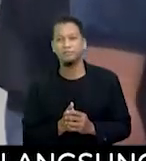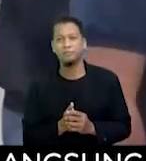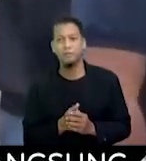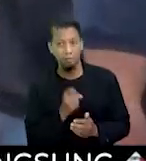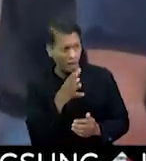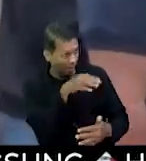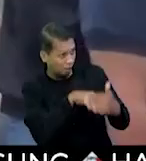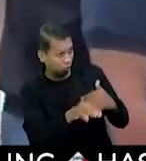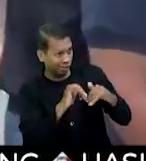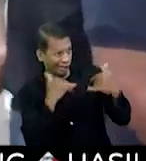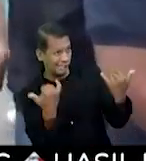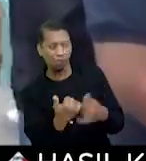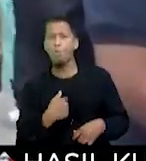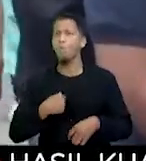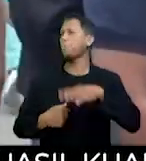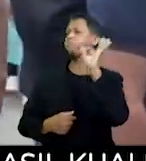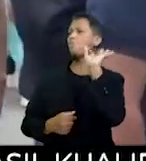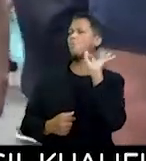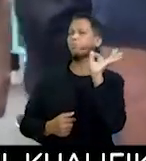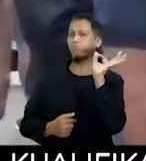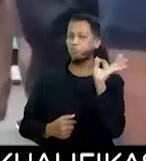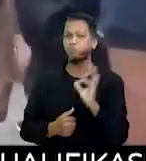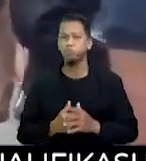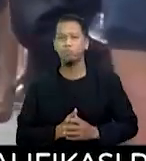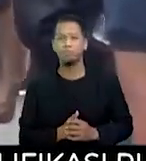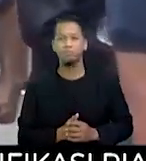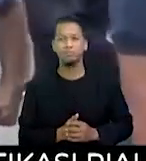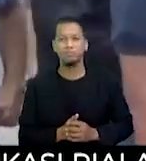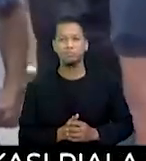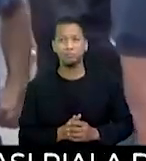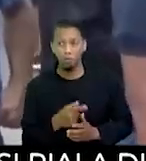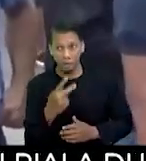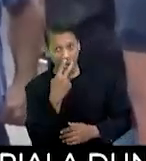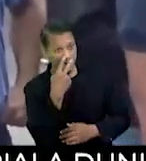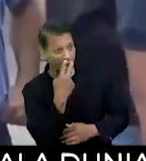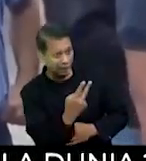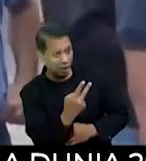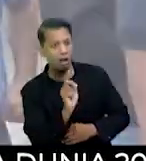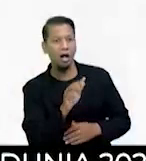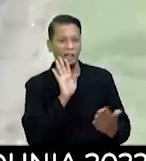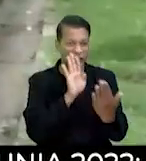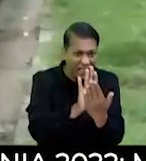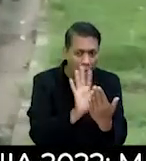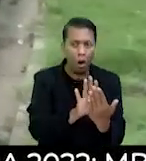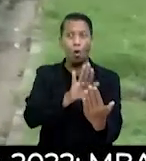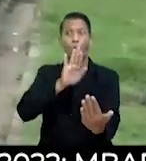sirkuit? Belum sama sekali. Belum sama sekali. Kalau lihat-lihat dari luar seperti apa? Dari YouTube ya sangat-sangat bagus.